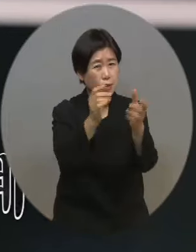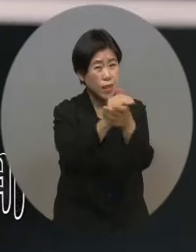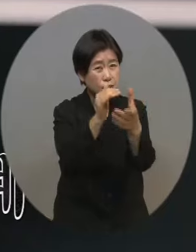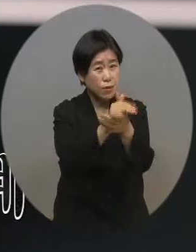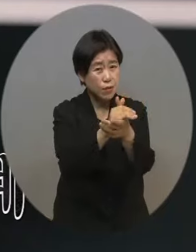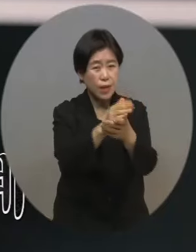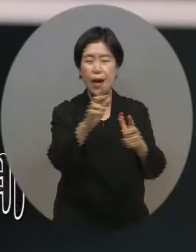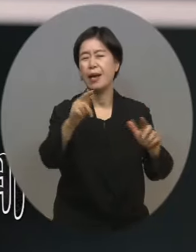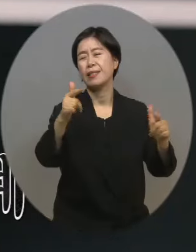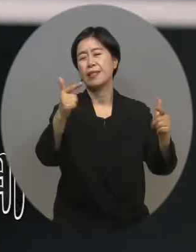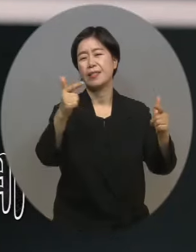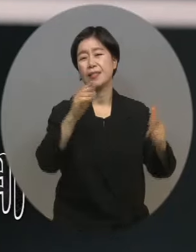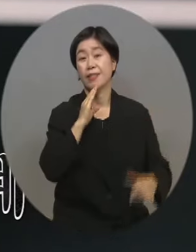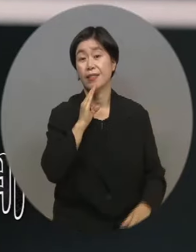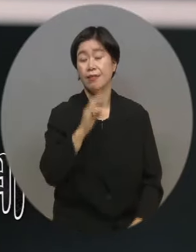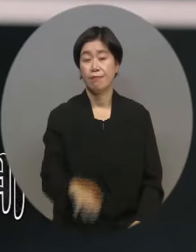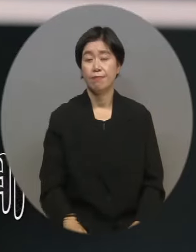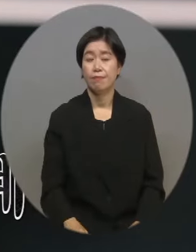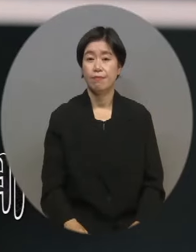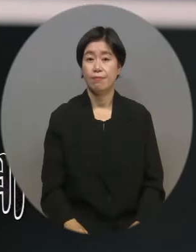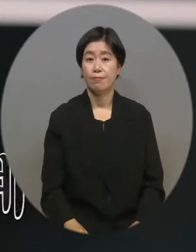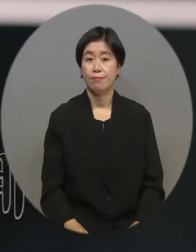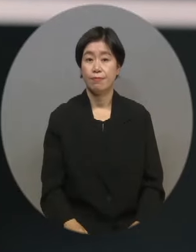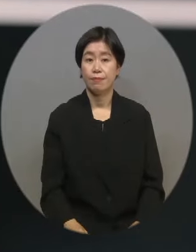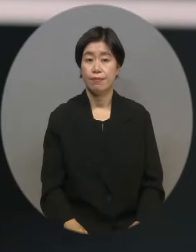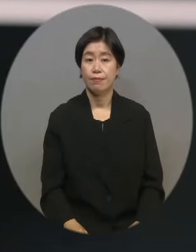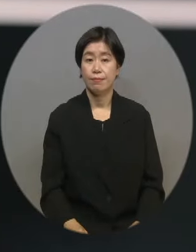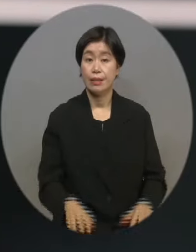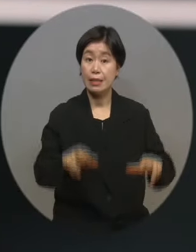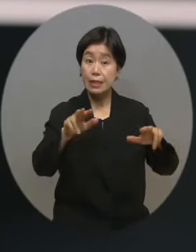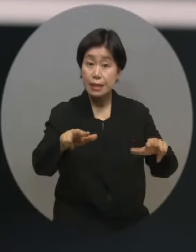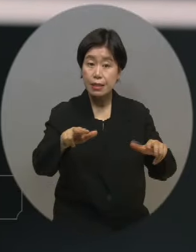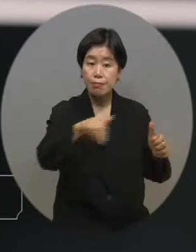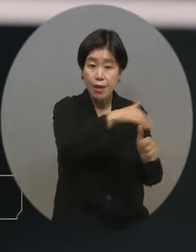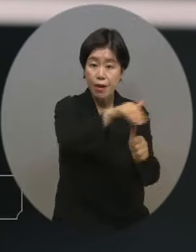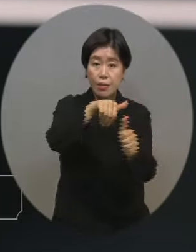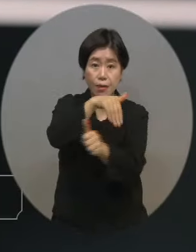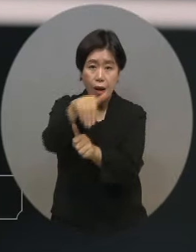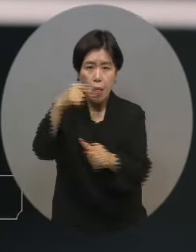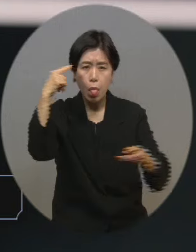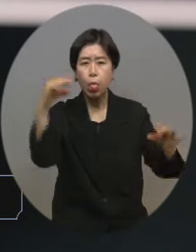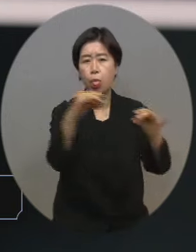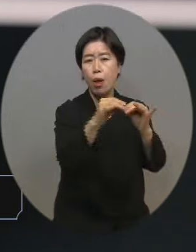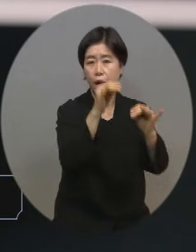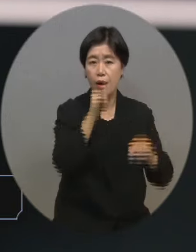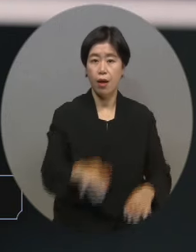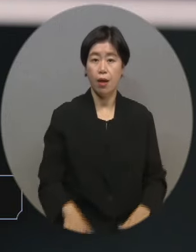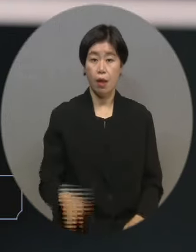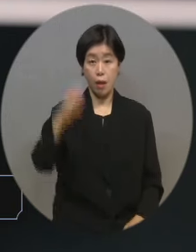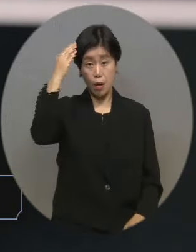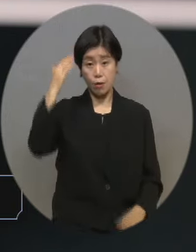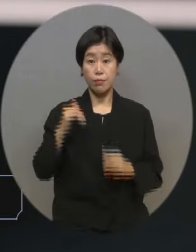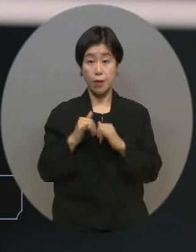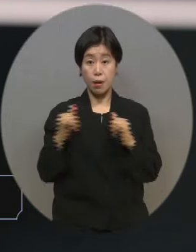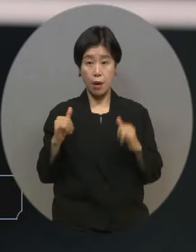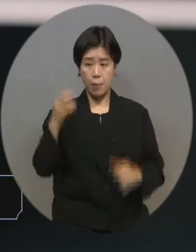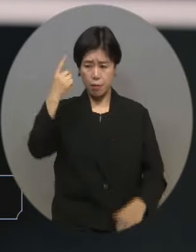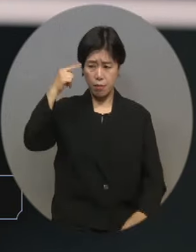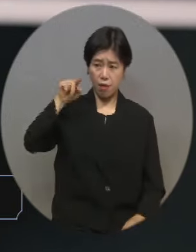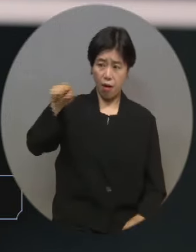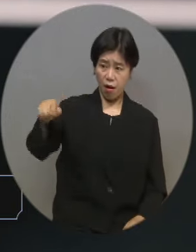아주 웃기는 나라들인데 지금 이해가 맞아떨어졌습니다. 지금 우리나라 사람들이 많은 사람들이 러시아를